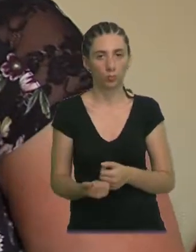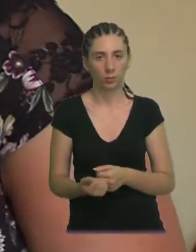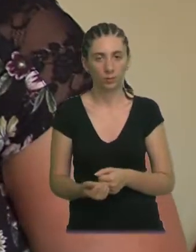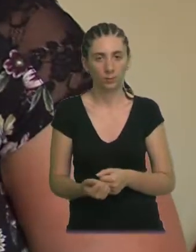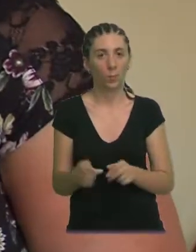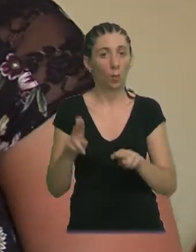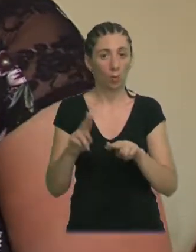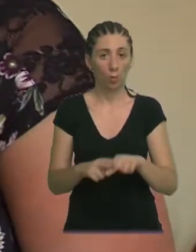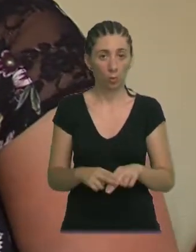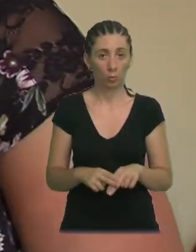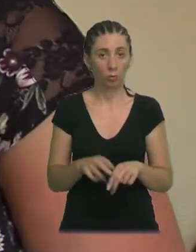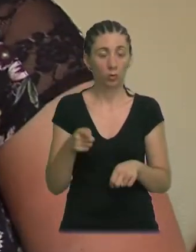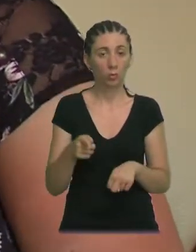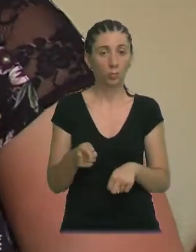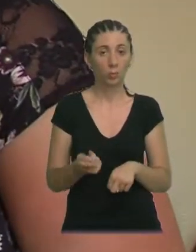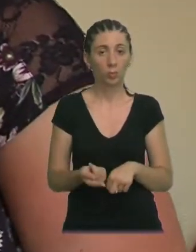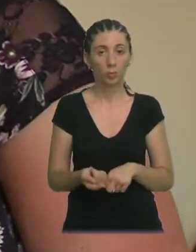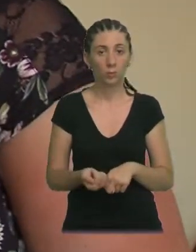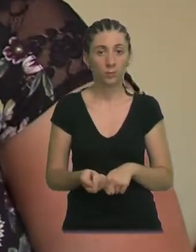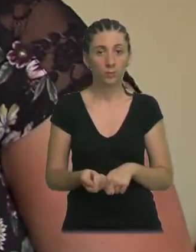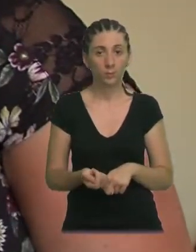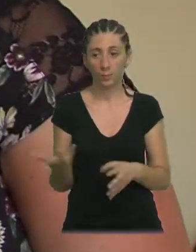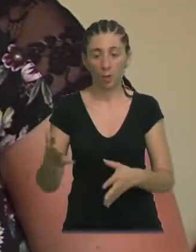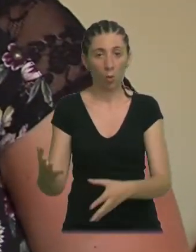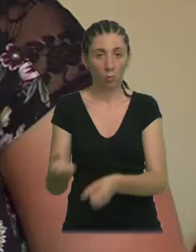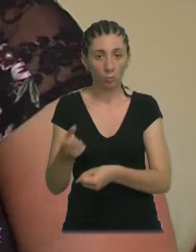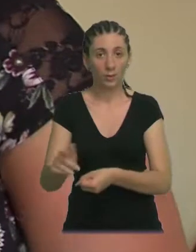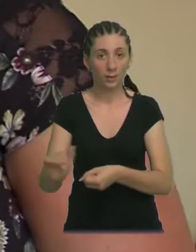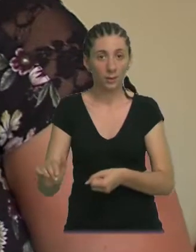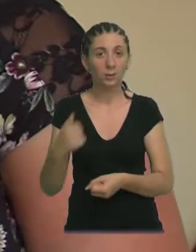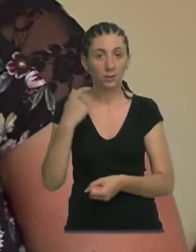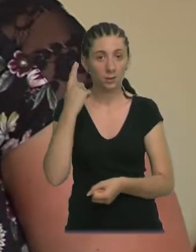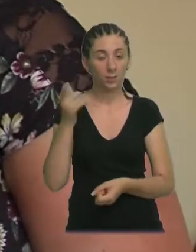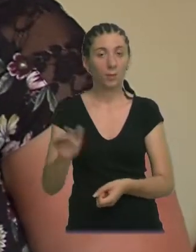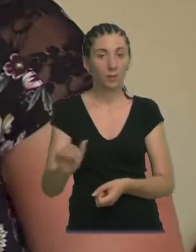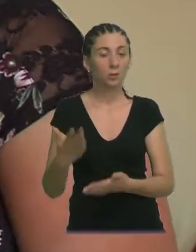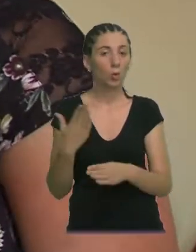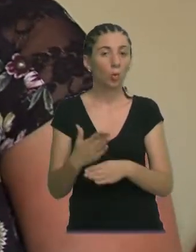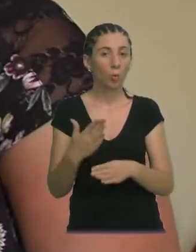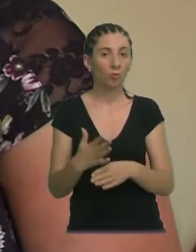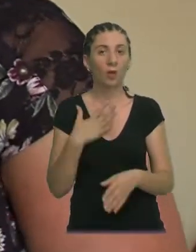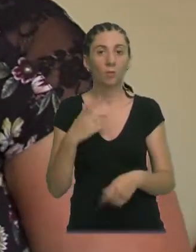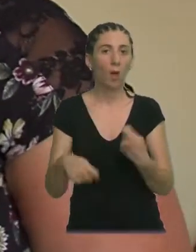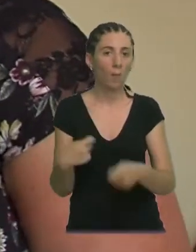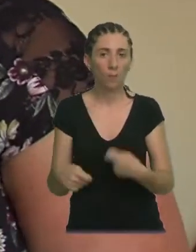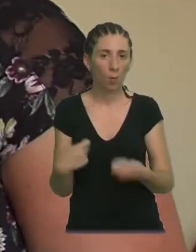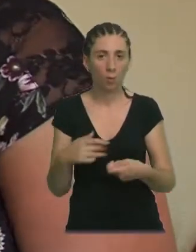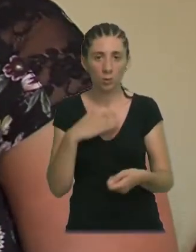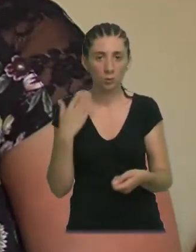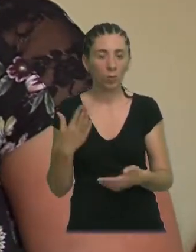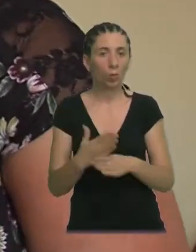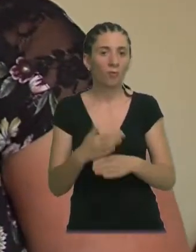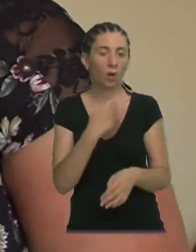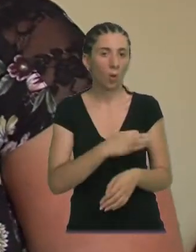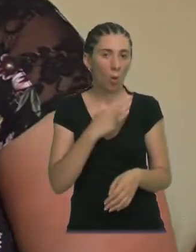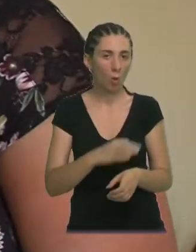evo, odlučila sam se baš na to udomljavanje djece, jer znam da je sa djecom uvijek posla, uvijek imaš